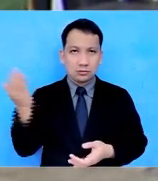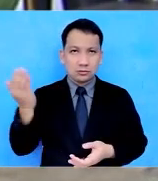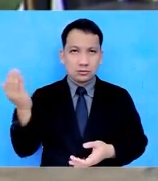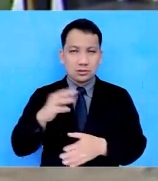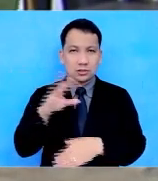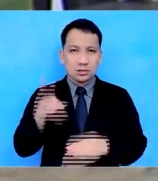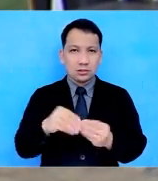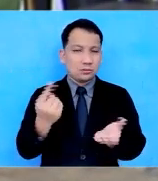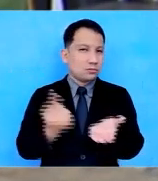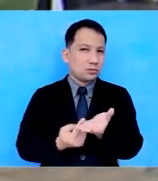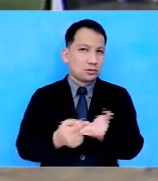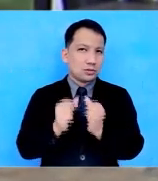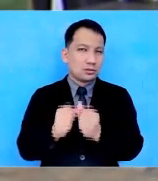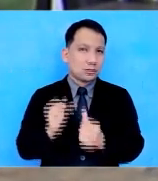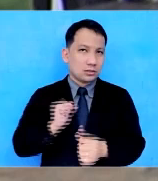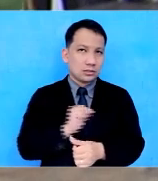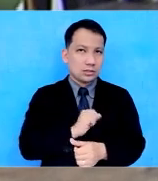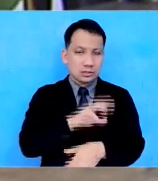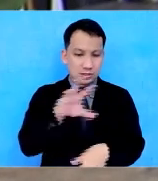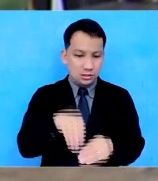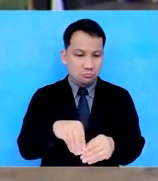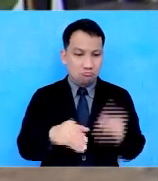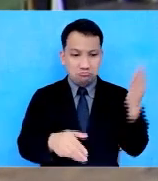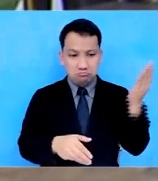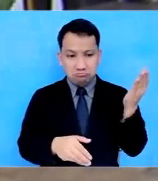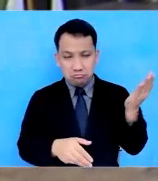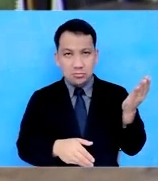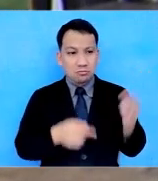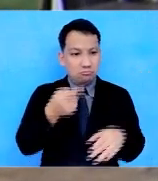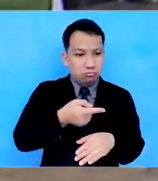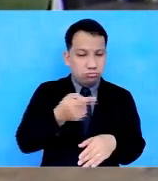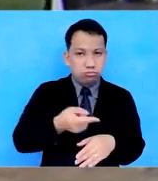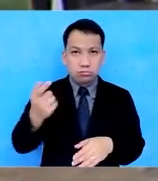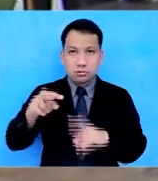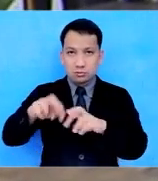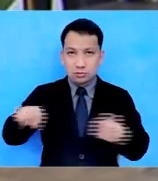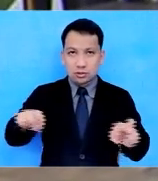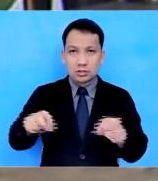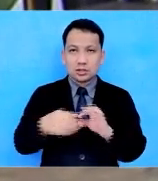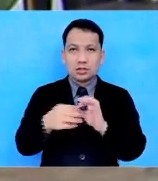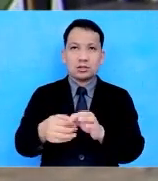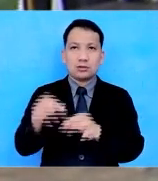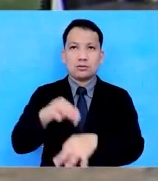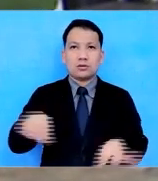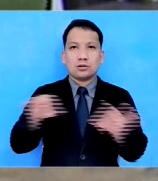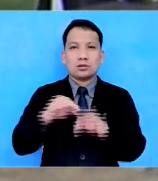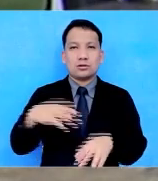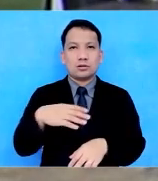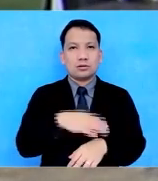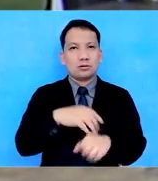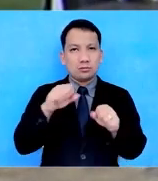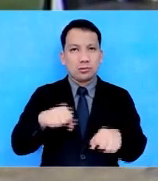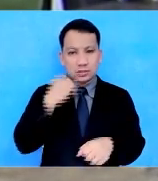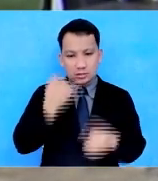ng Senado. Ang mga resource speakers kasi pwedeng mapagsabihan o kaya mag-isa sa mga pagdinig. Kaya mga congressman, pwede lang daw imbitahan